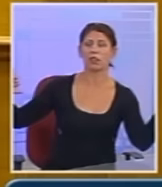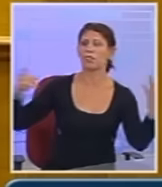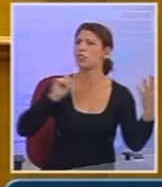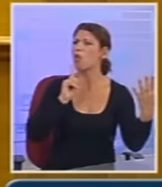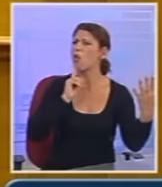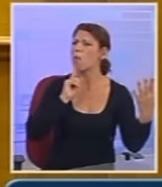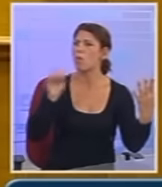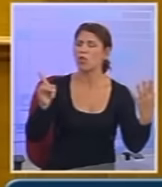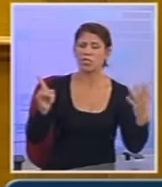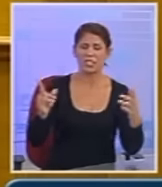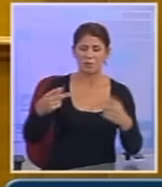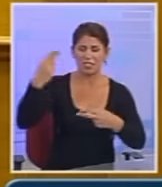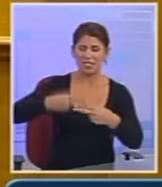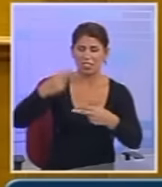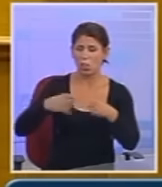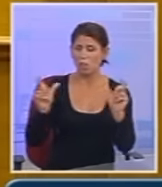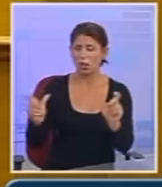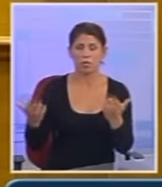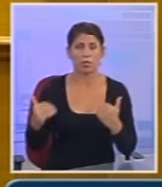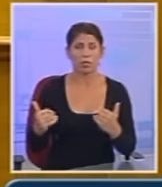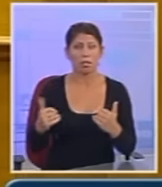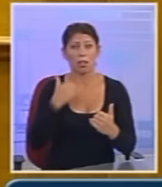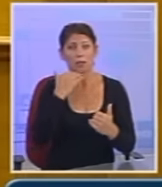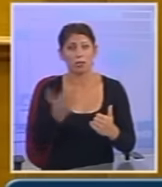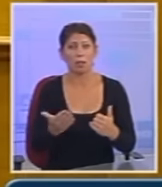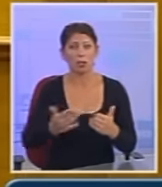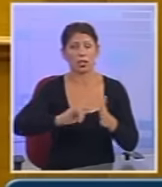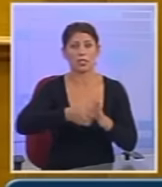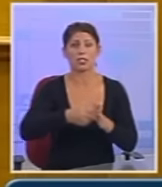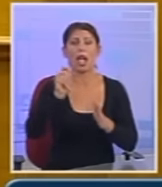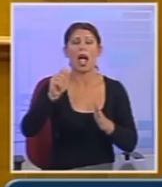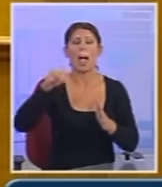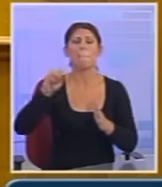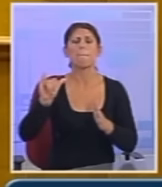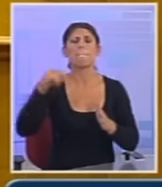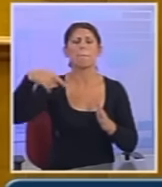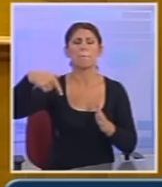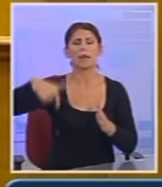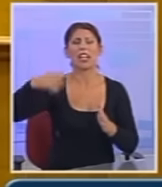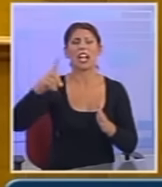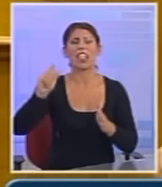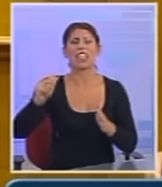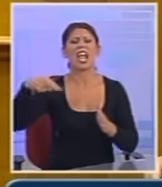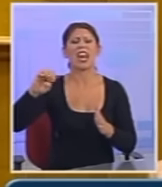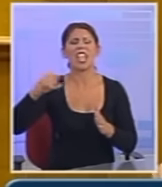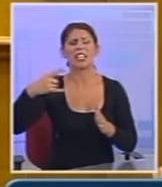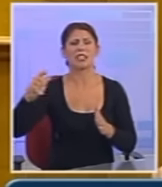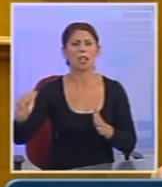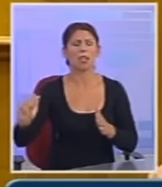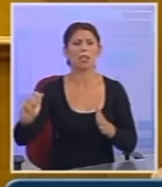αφελούν. Δεν είναι λύση τελικά να κλείνει η κυβέρνηση την Αμυγδαλέζα και μετά να τους στηβάζει στο πεδίο του Άρεως και στην